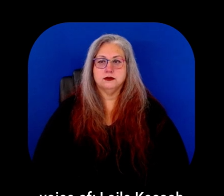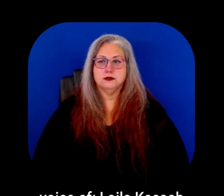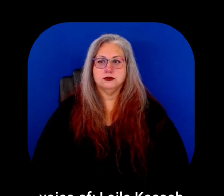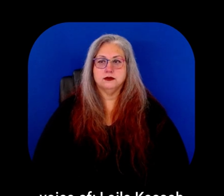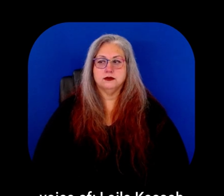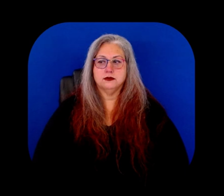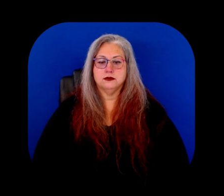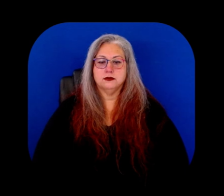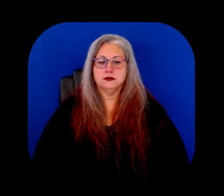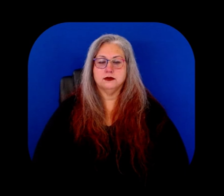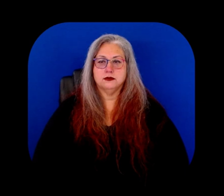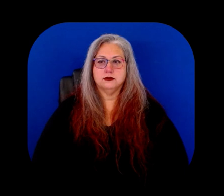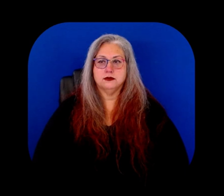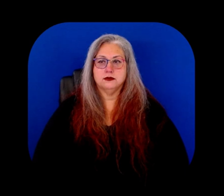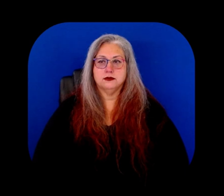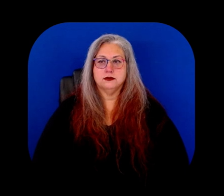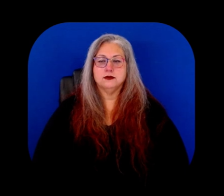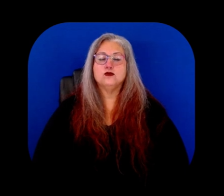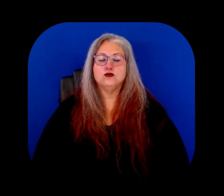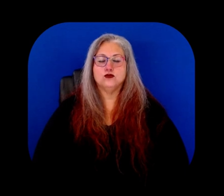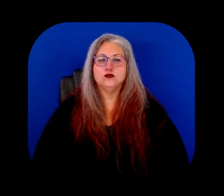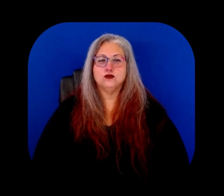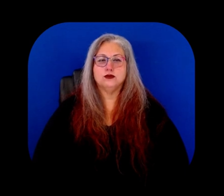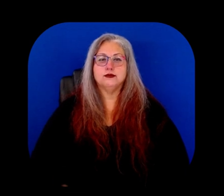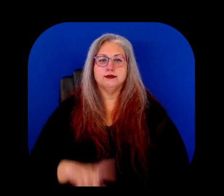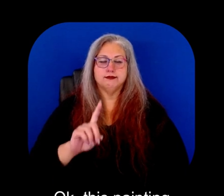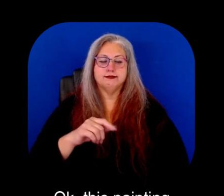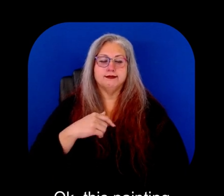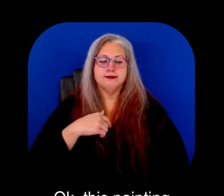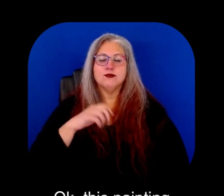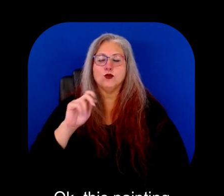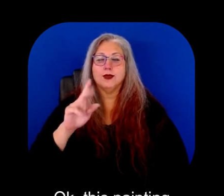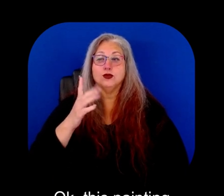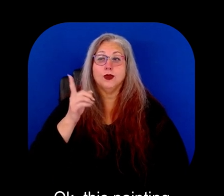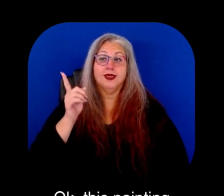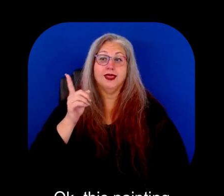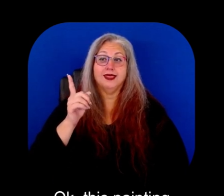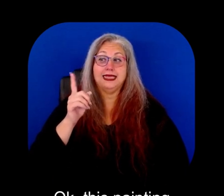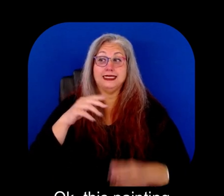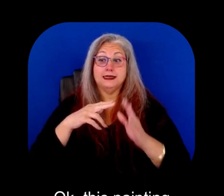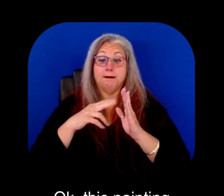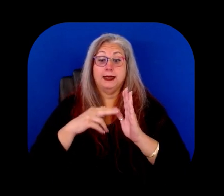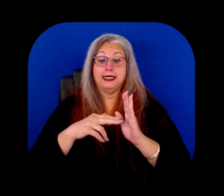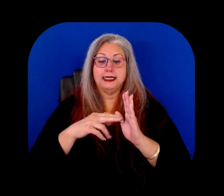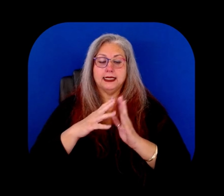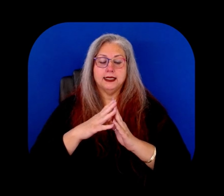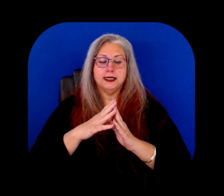الحياة. الله. Okay, let me translate. Okay, this painting